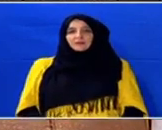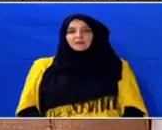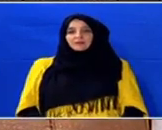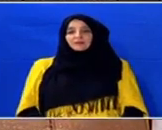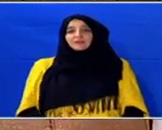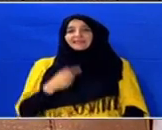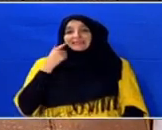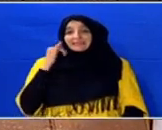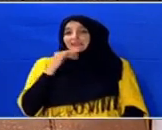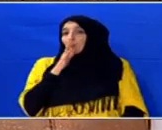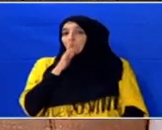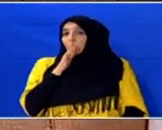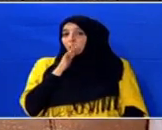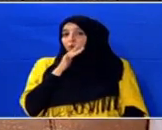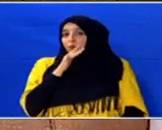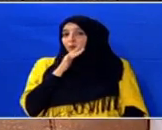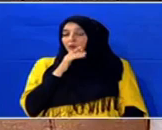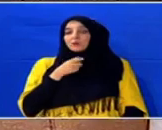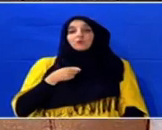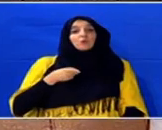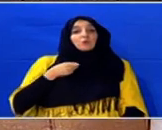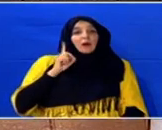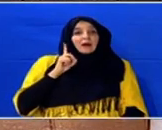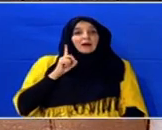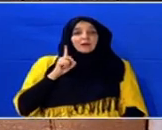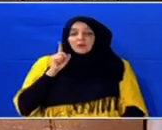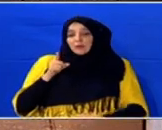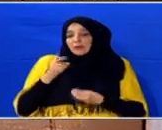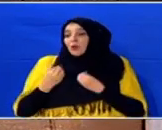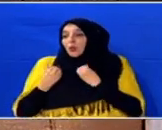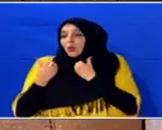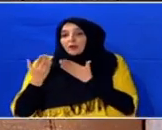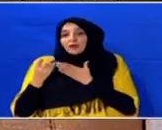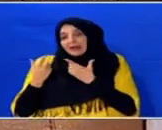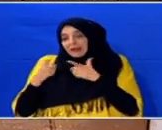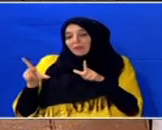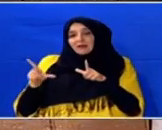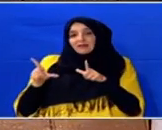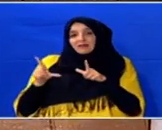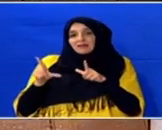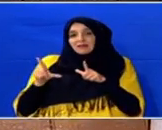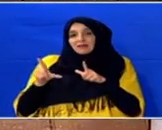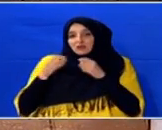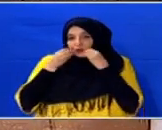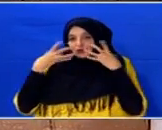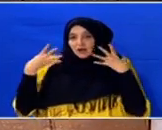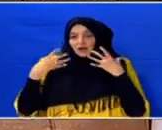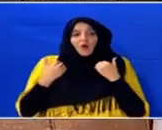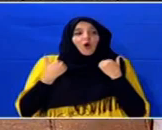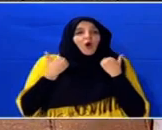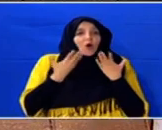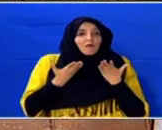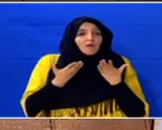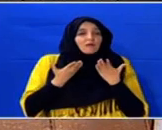وإذا لم يتمكن إما يتخلص منه، أي يطلق سراحه، يقدمه